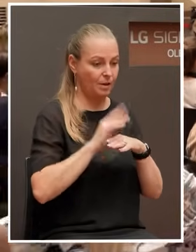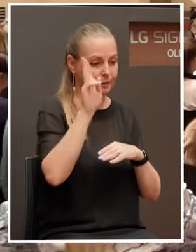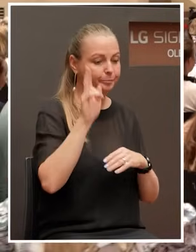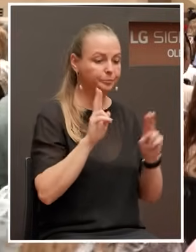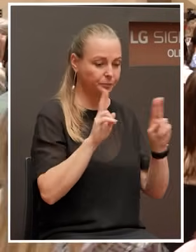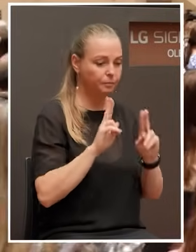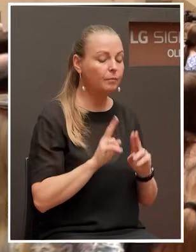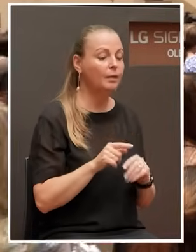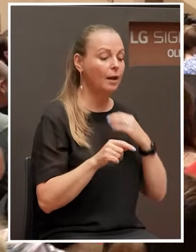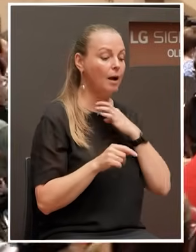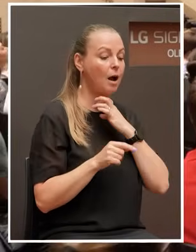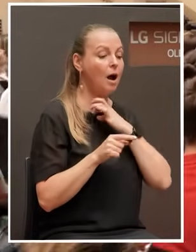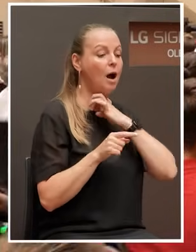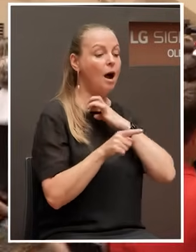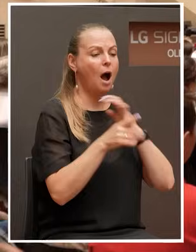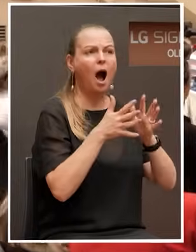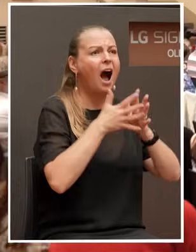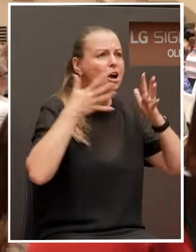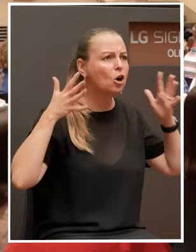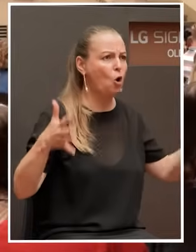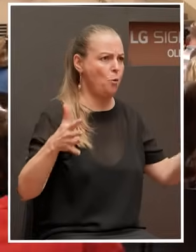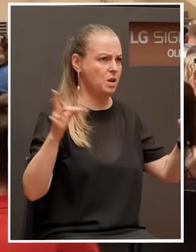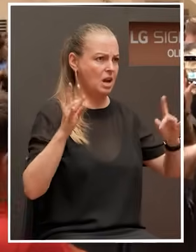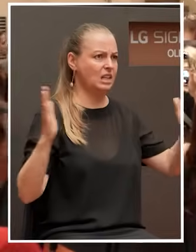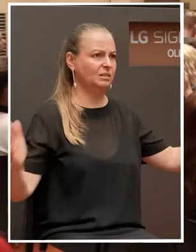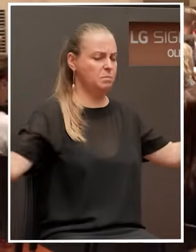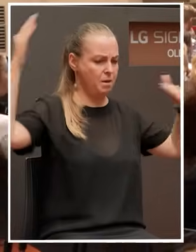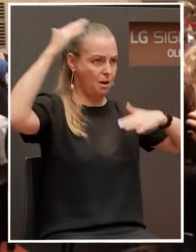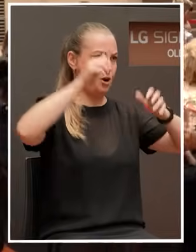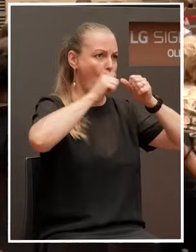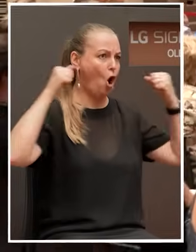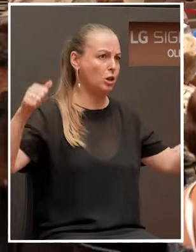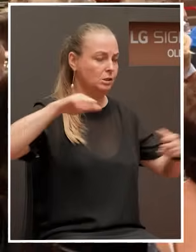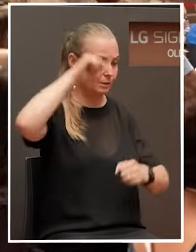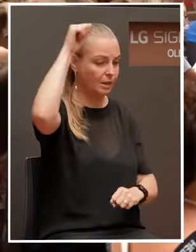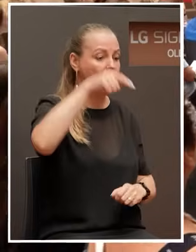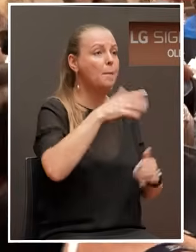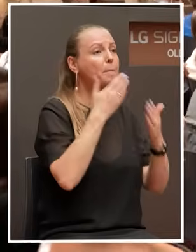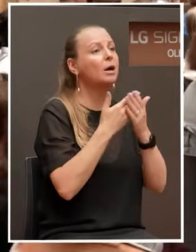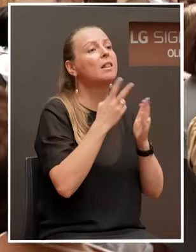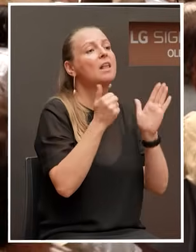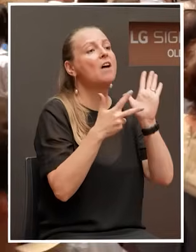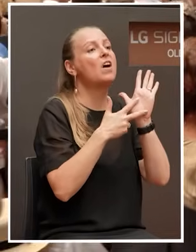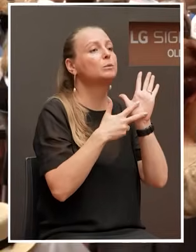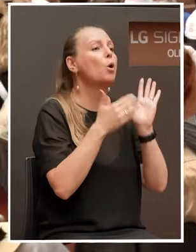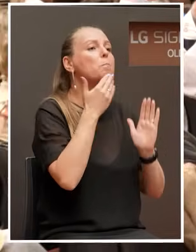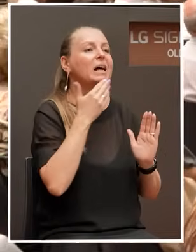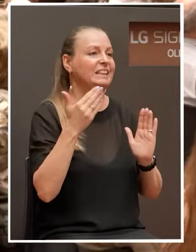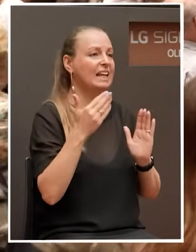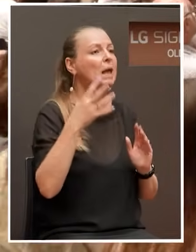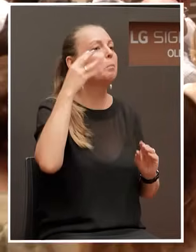или воскресенье на Гранжат, огромного размера холст, показанный на последней восьмой импрессионистической